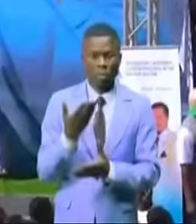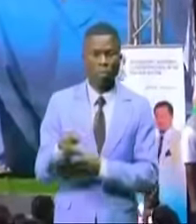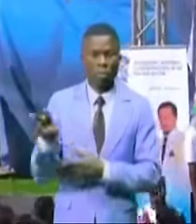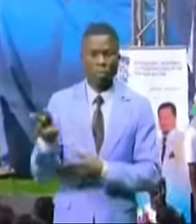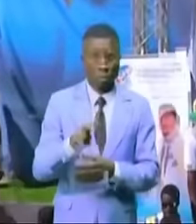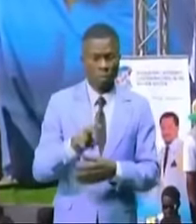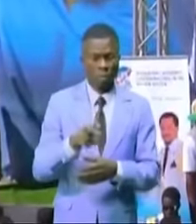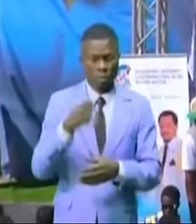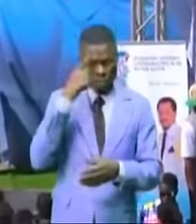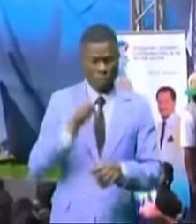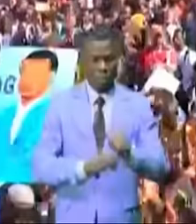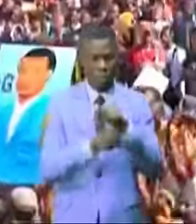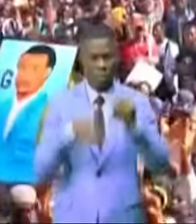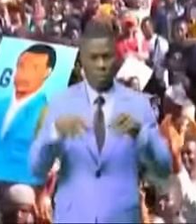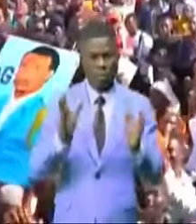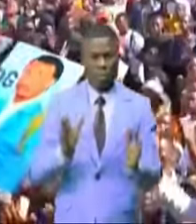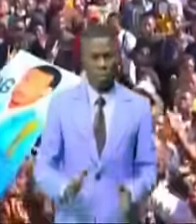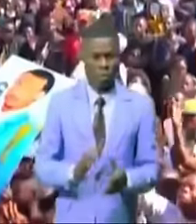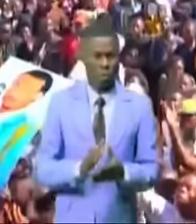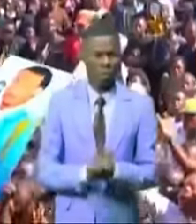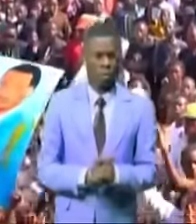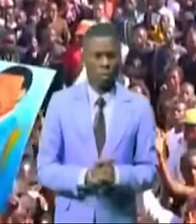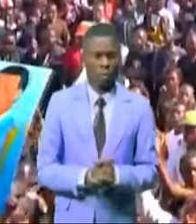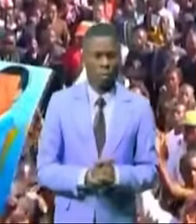Congo. Tout le monde est